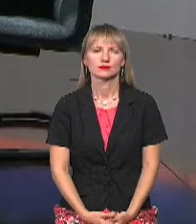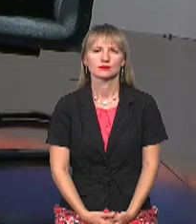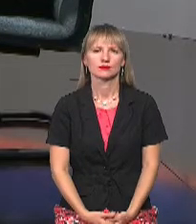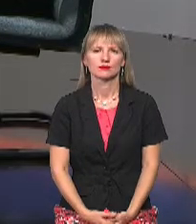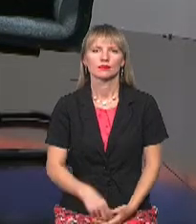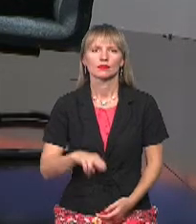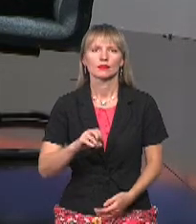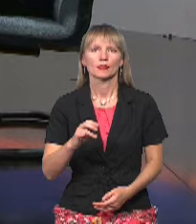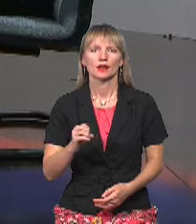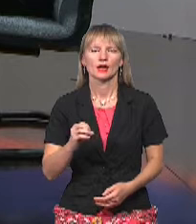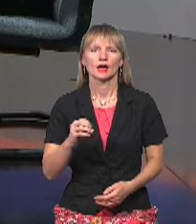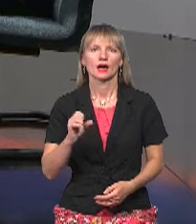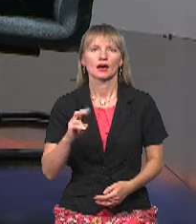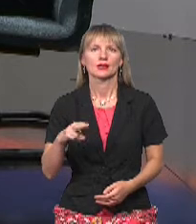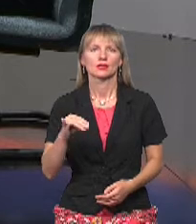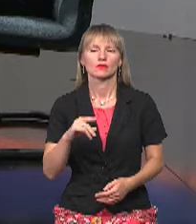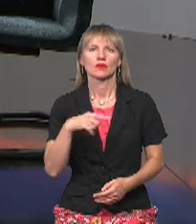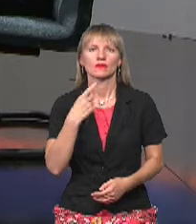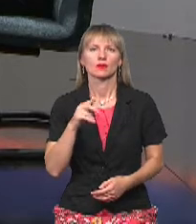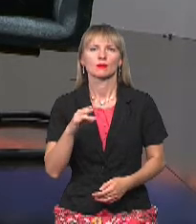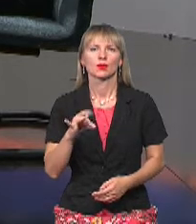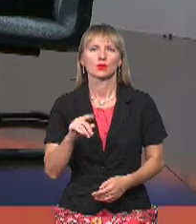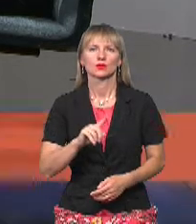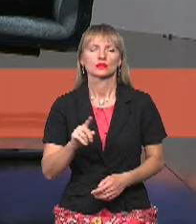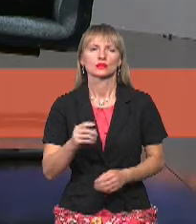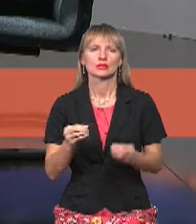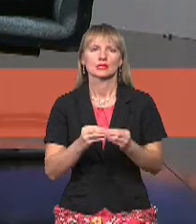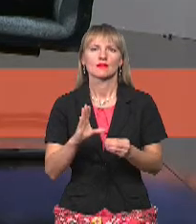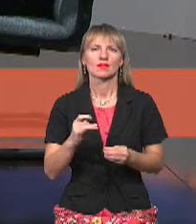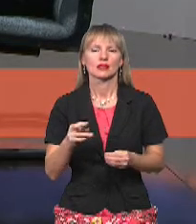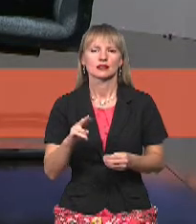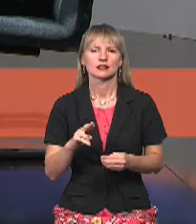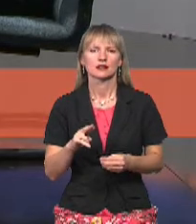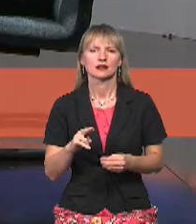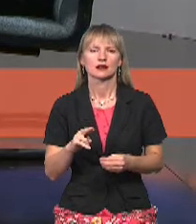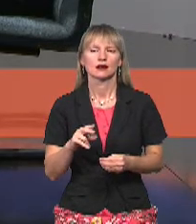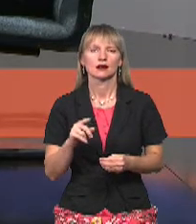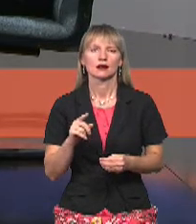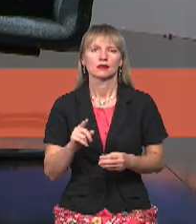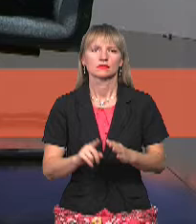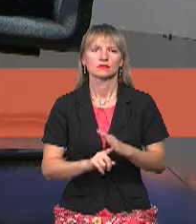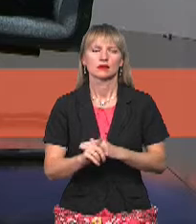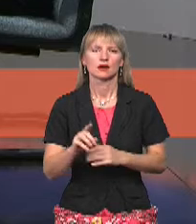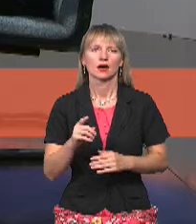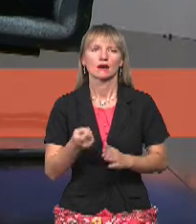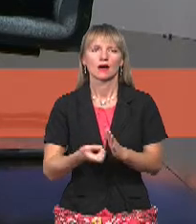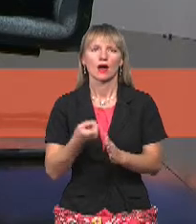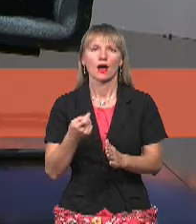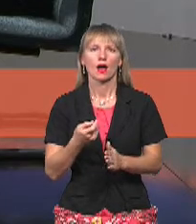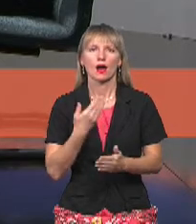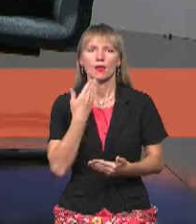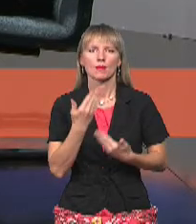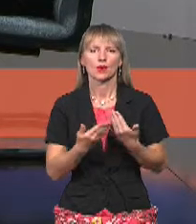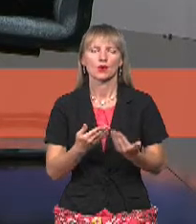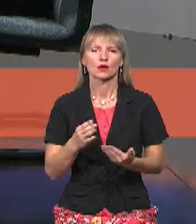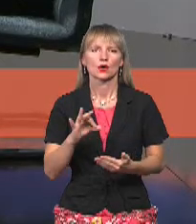Пане Андрію, ви зазначали про те, що з 10 вересня стартувало анкетування для ОТГ.